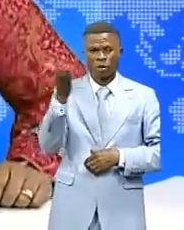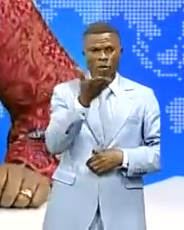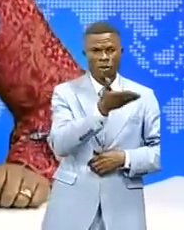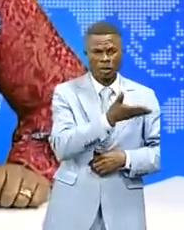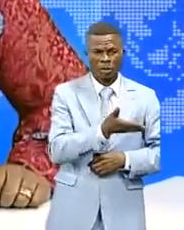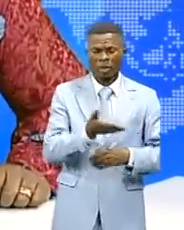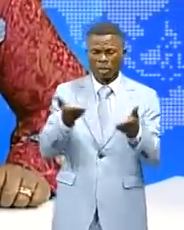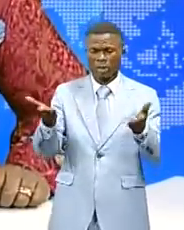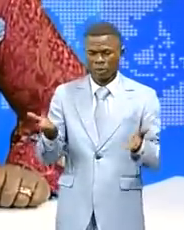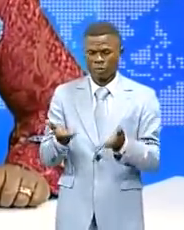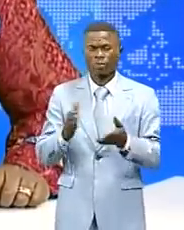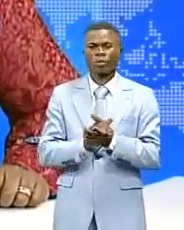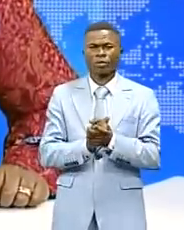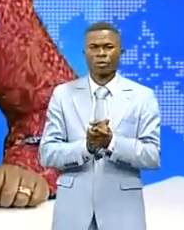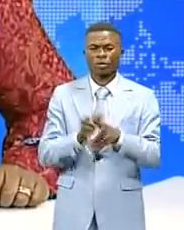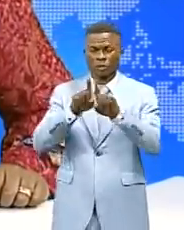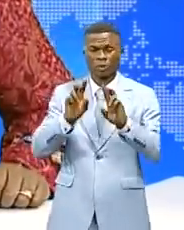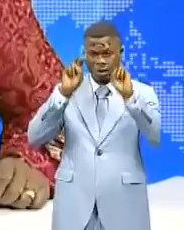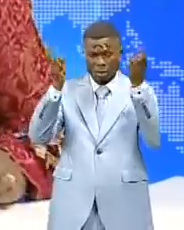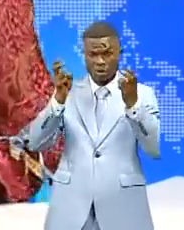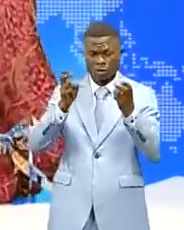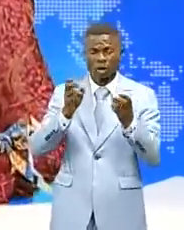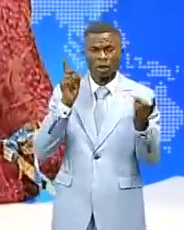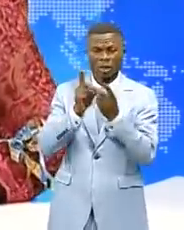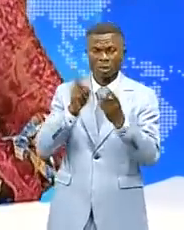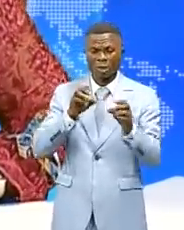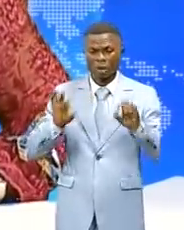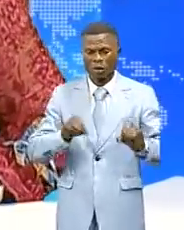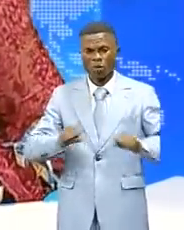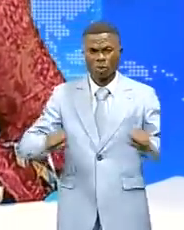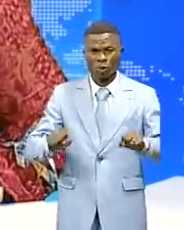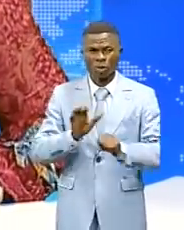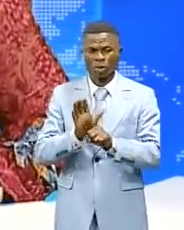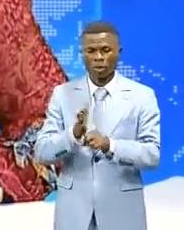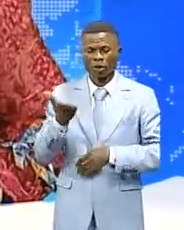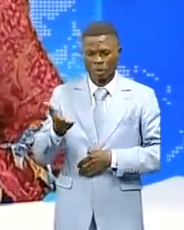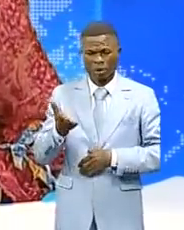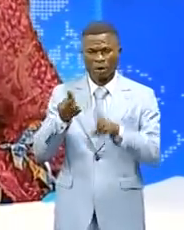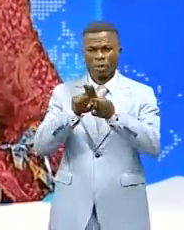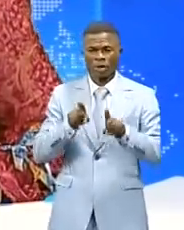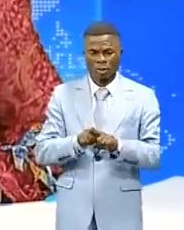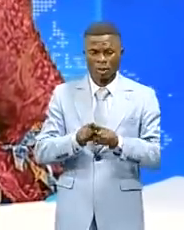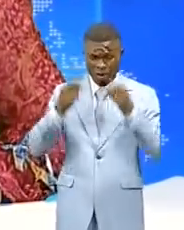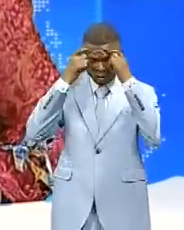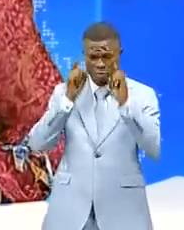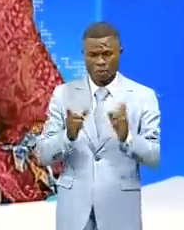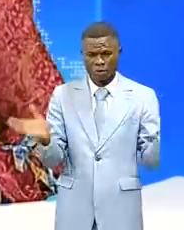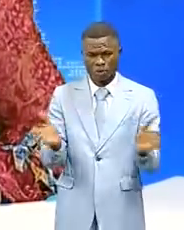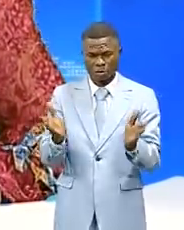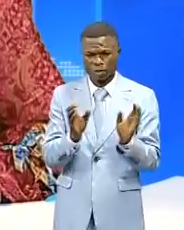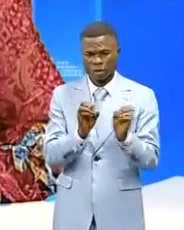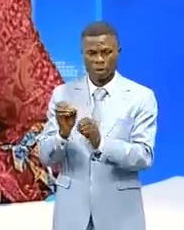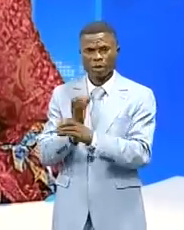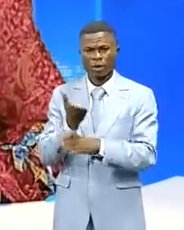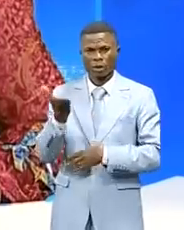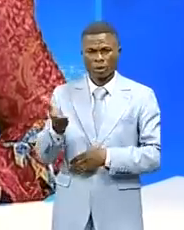part d'eau par endroits et cette ville subi des tremblements de terre très ainsi sont des mesures d'encadrement été prise